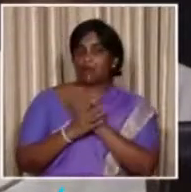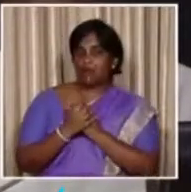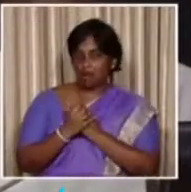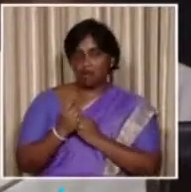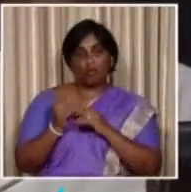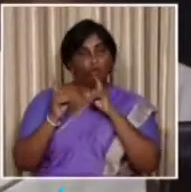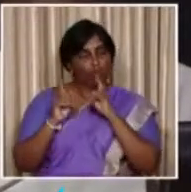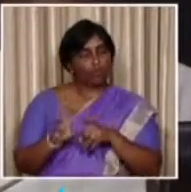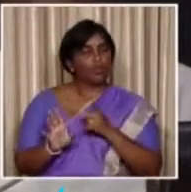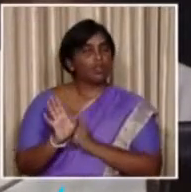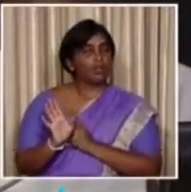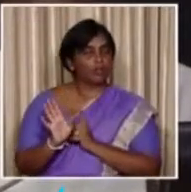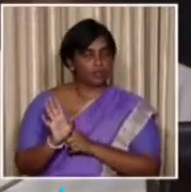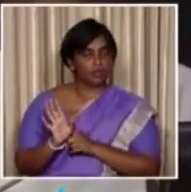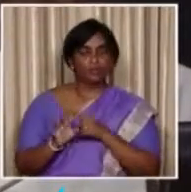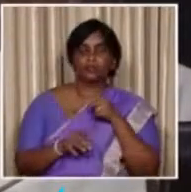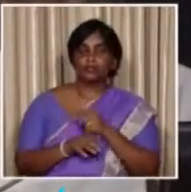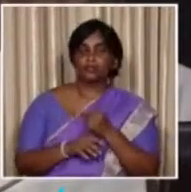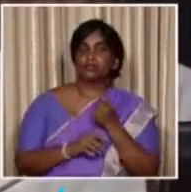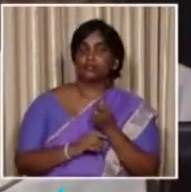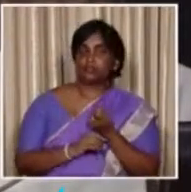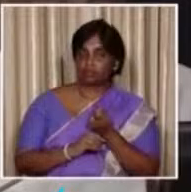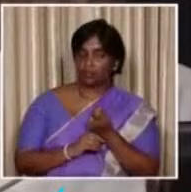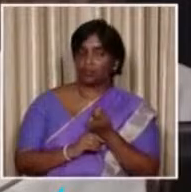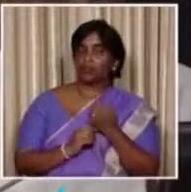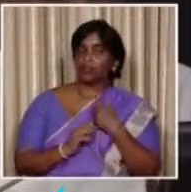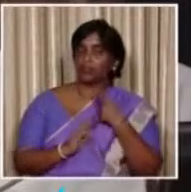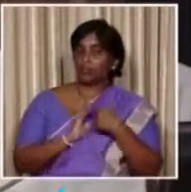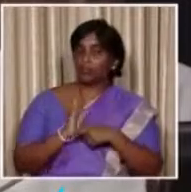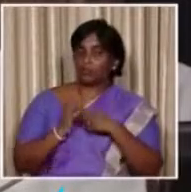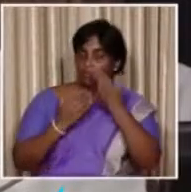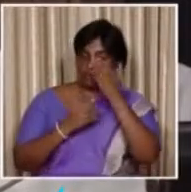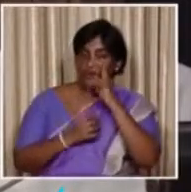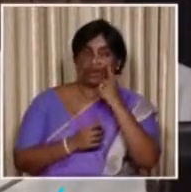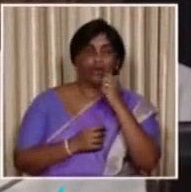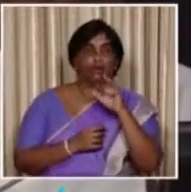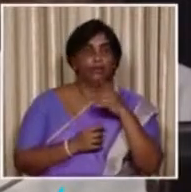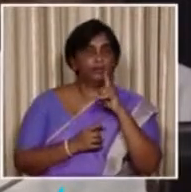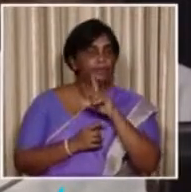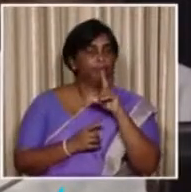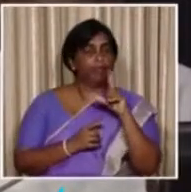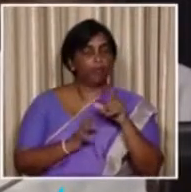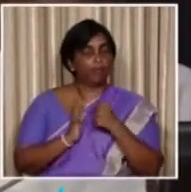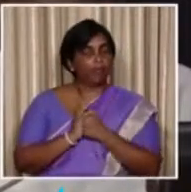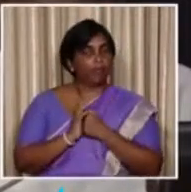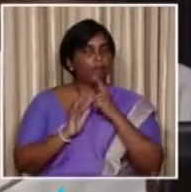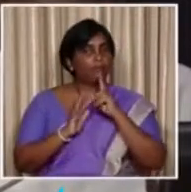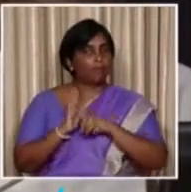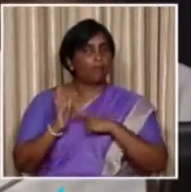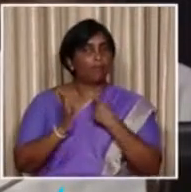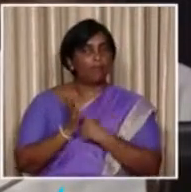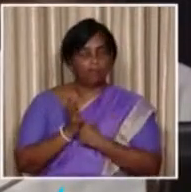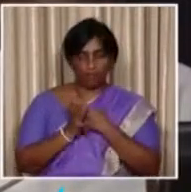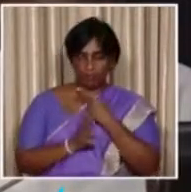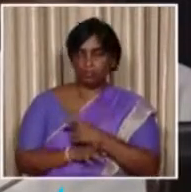තමයි හැමදාම කරේ. එතකොට ආර්ථිකය අපේ රට විවෘත කරේ 1977 ගරු ජේ.ආර්. ජයවර්ධන මහත්තයා.